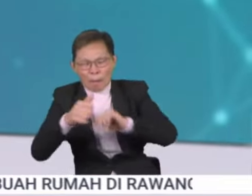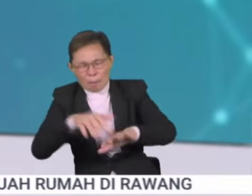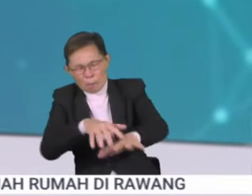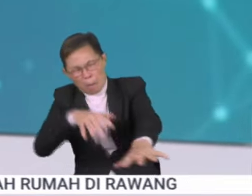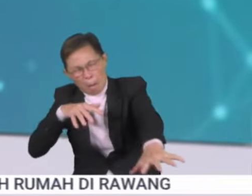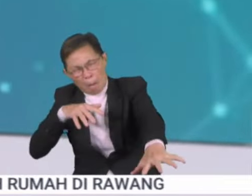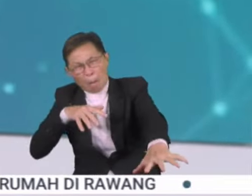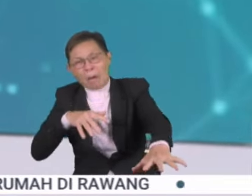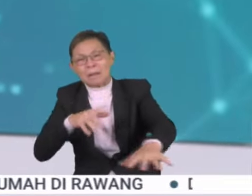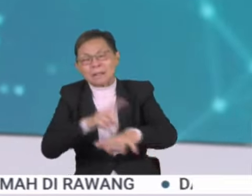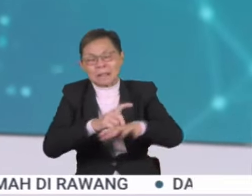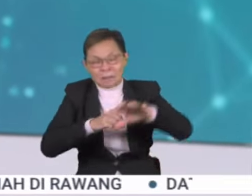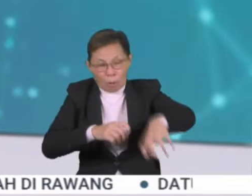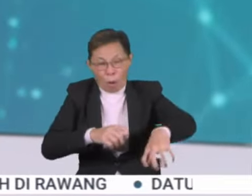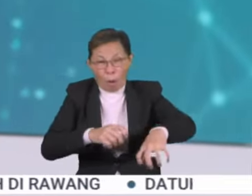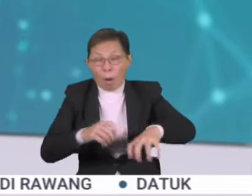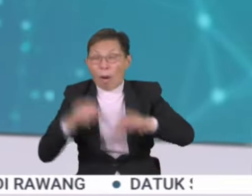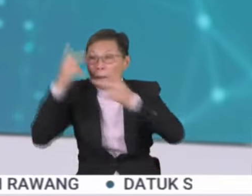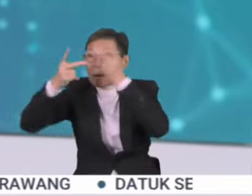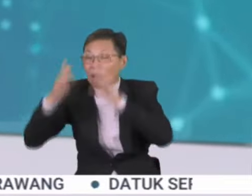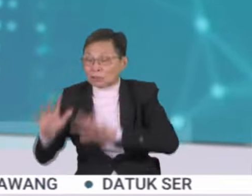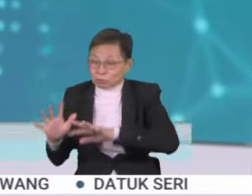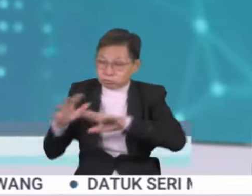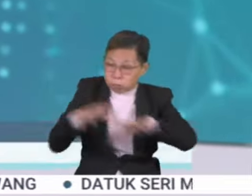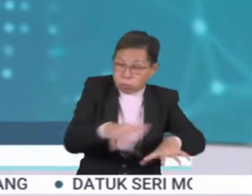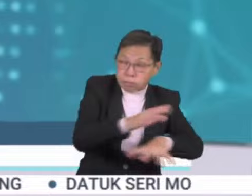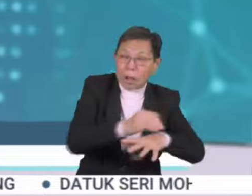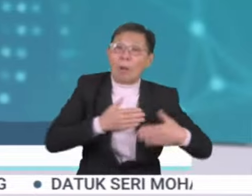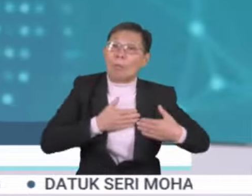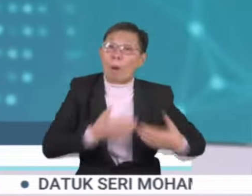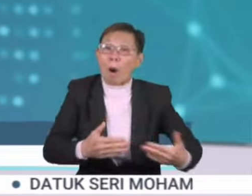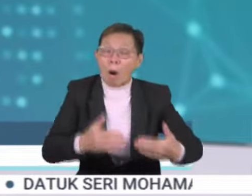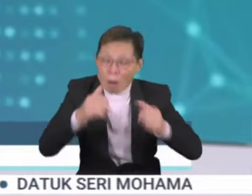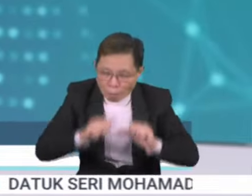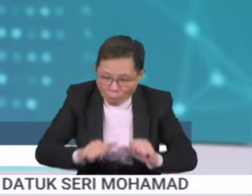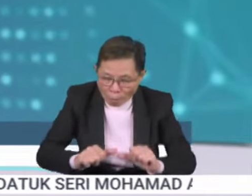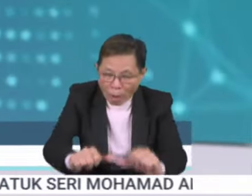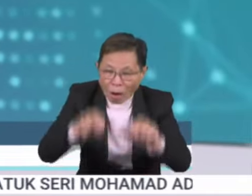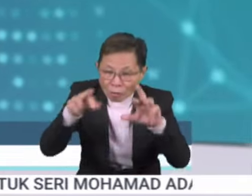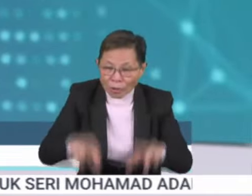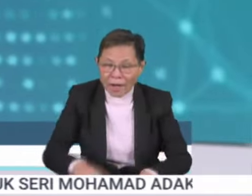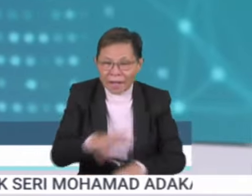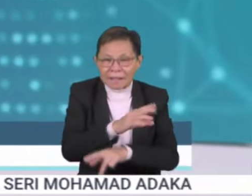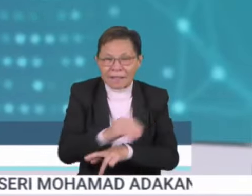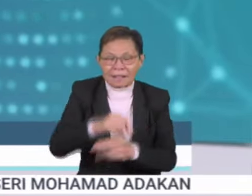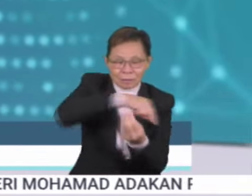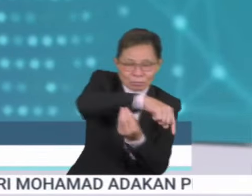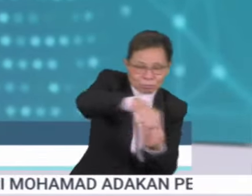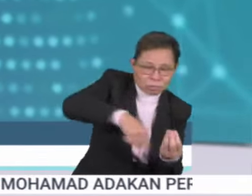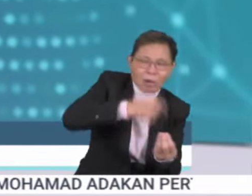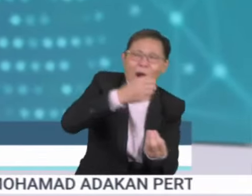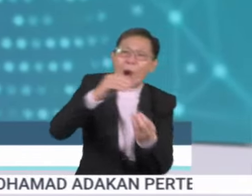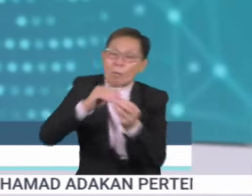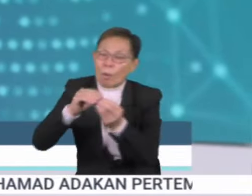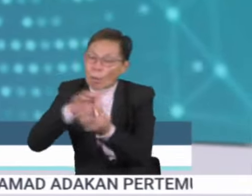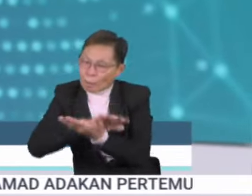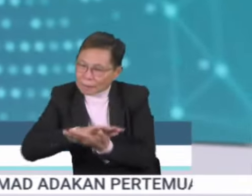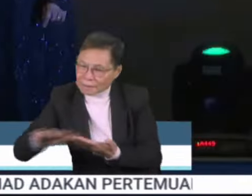kesesakan lalu lintas di lokasi tumpuan pelancong, ia juga komitmen terhadap kelestarian rakyat dan persekitaran yang lebih bersih.